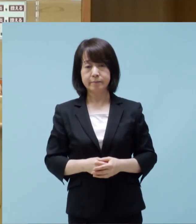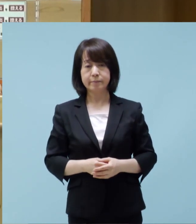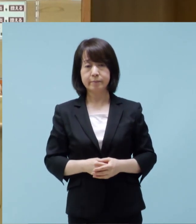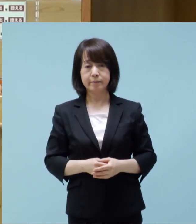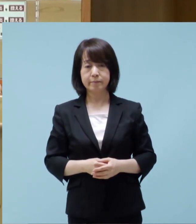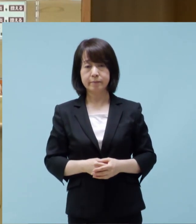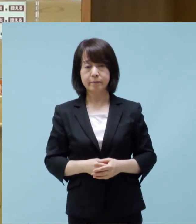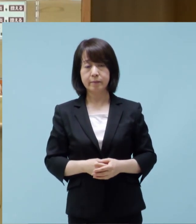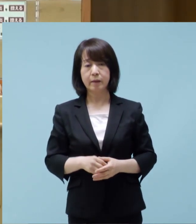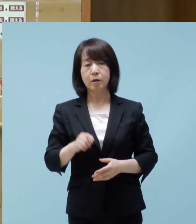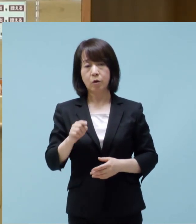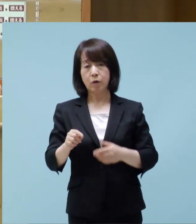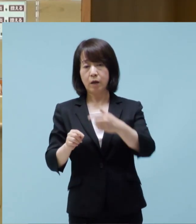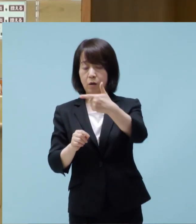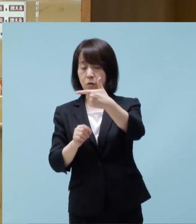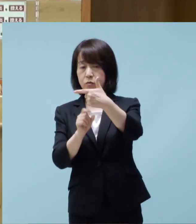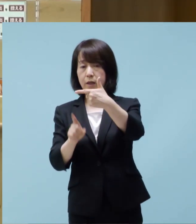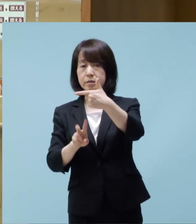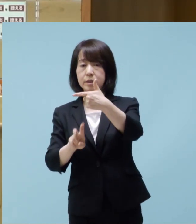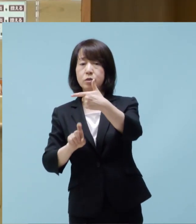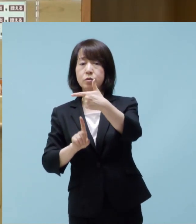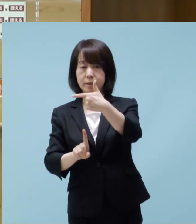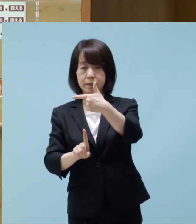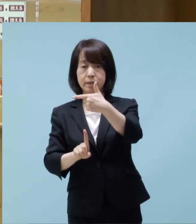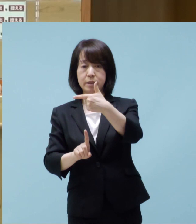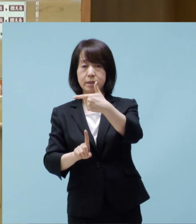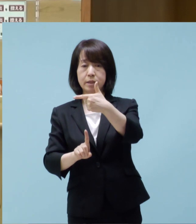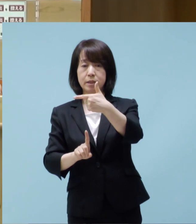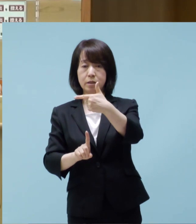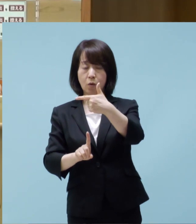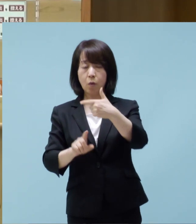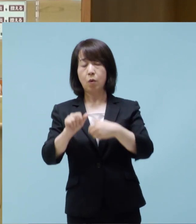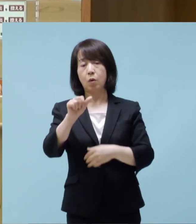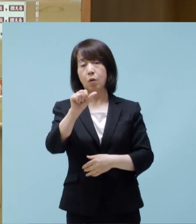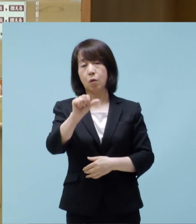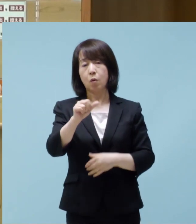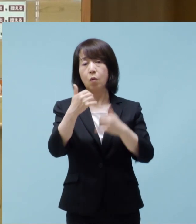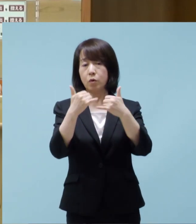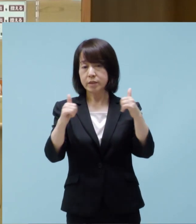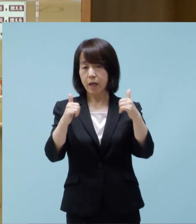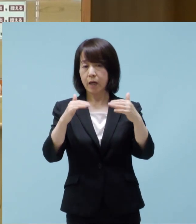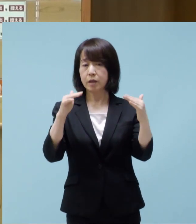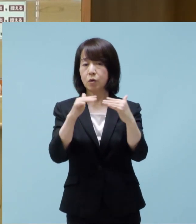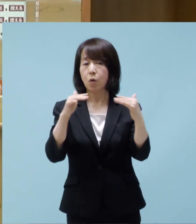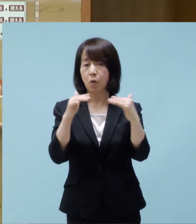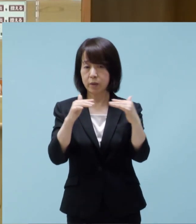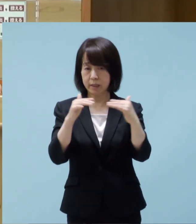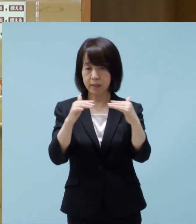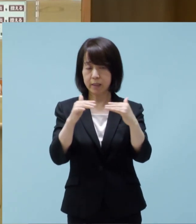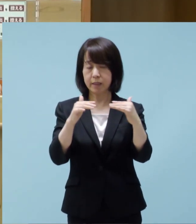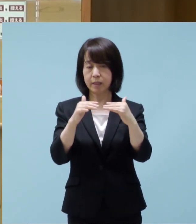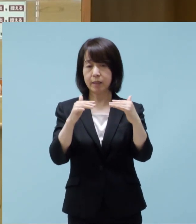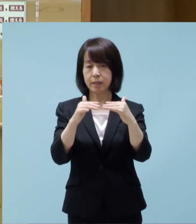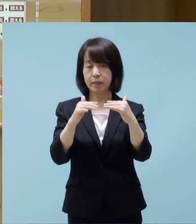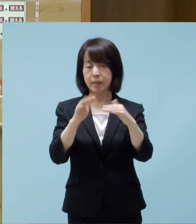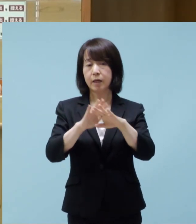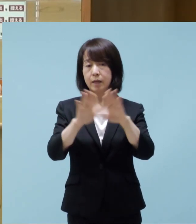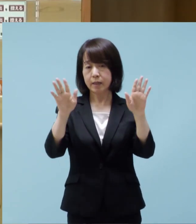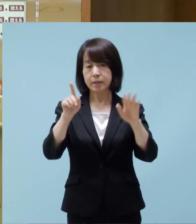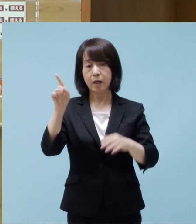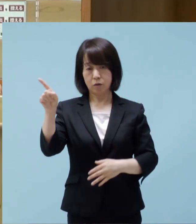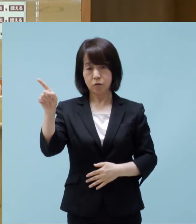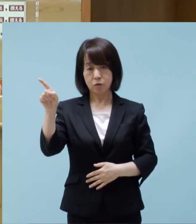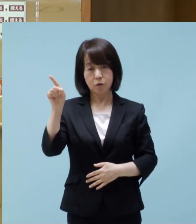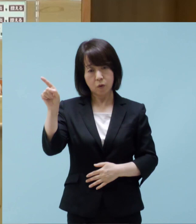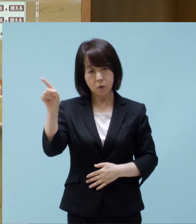は6月の21日ですか、に開催される5者協議ですかね、そちらで決定